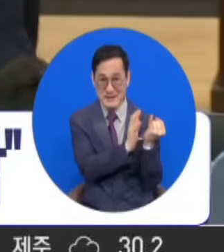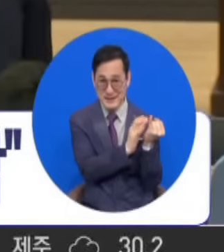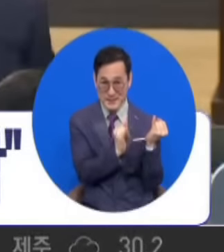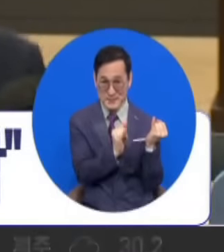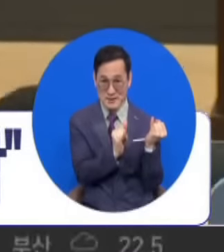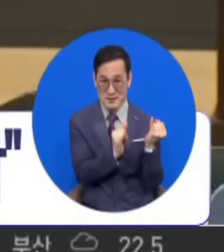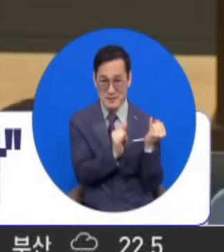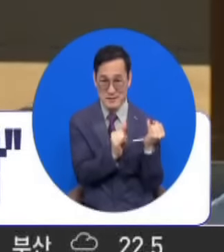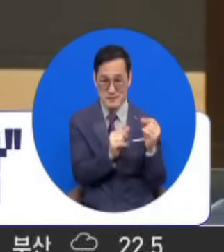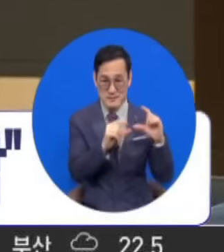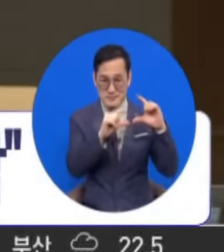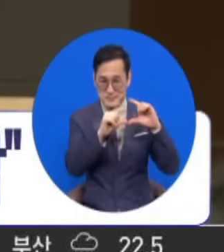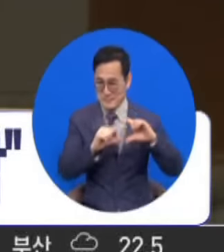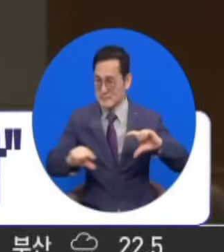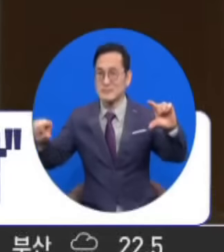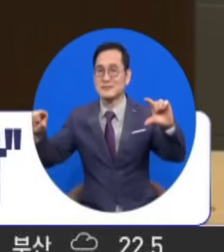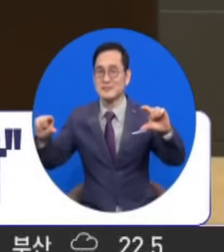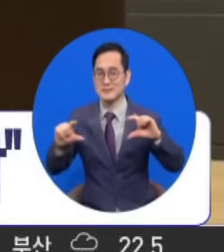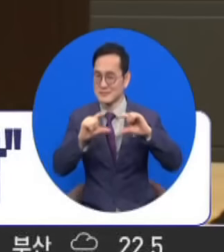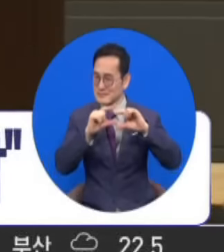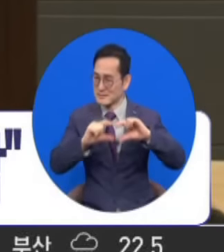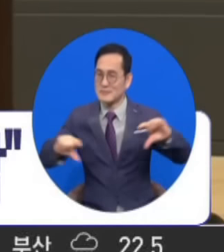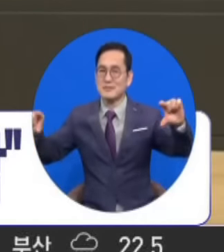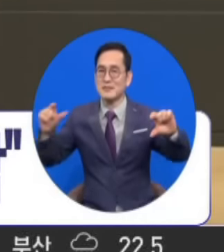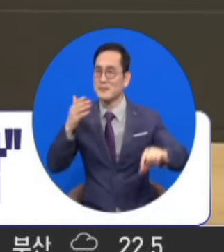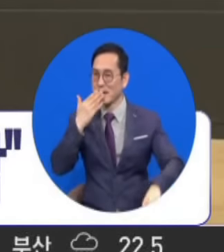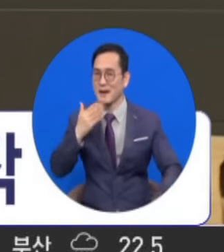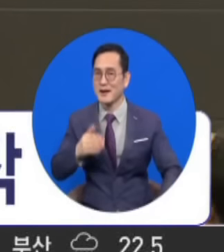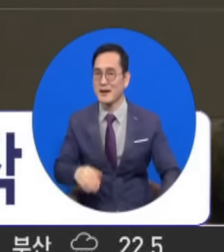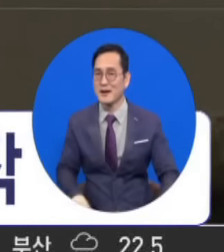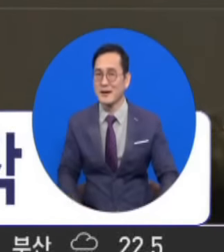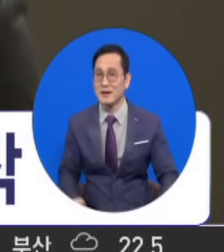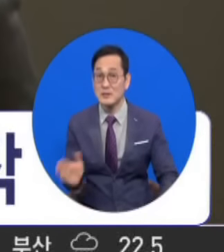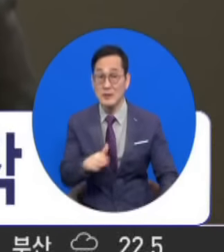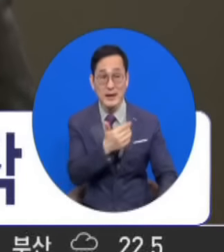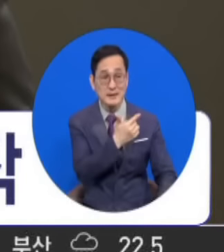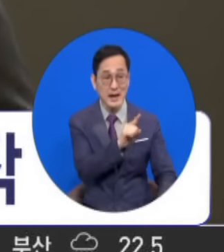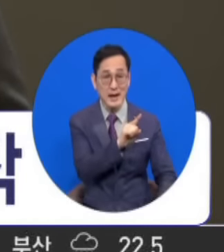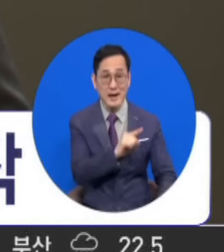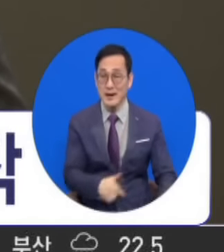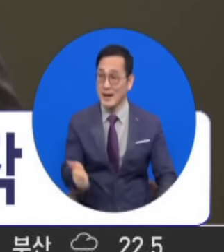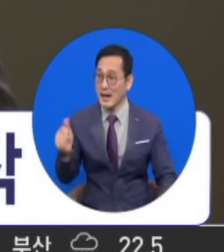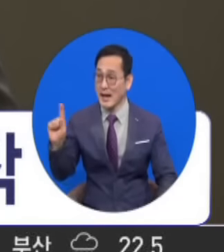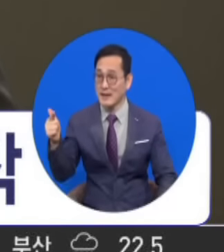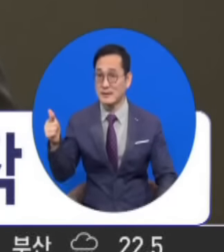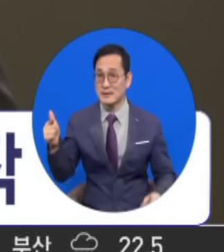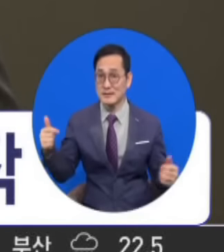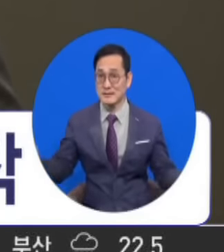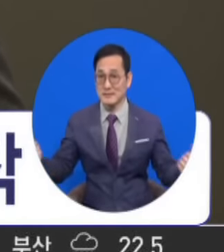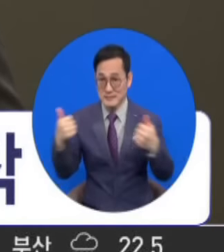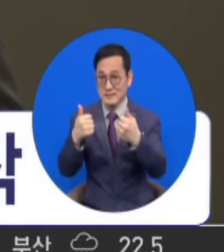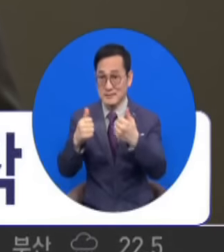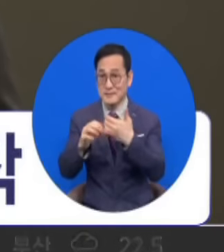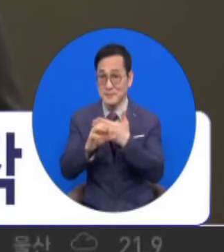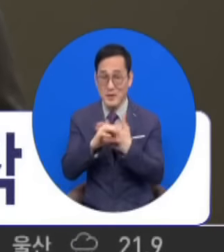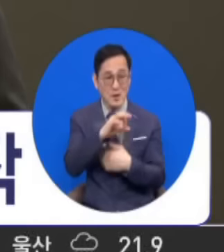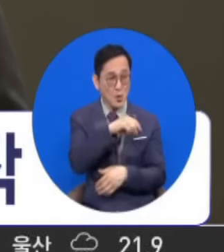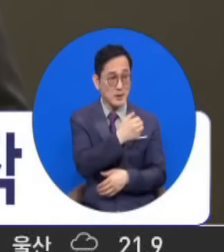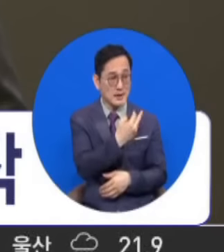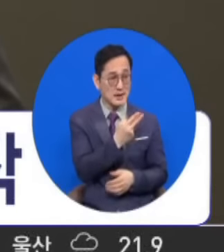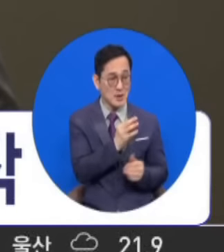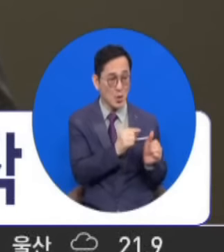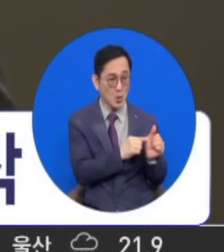앞서고 있기 때문에 좀 더 유리하겠죠. 아하. 그런데 나경원 대표와 한동훈 위원장이 결선 투표로 나게 되면 예.